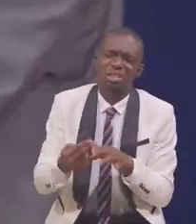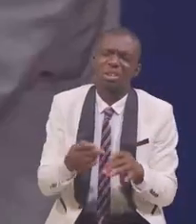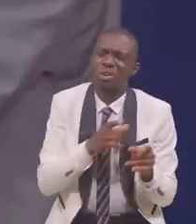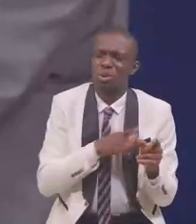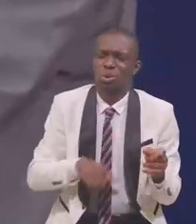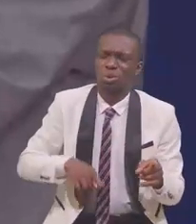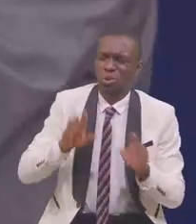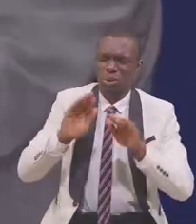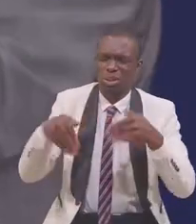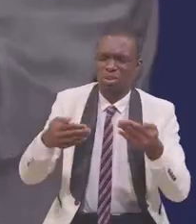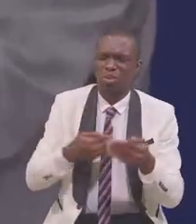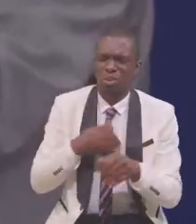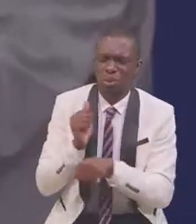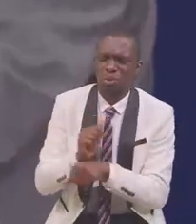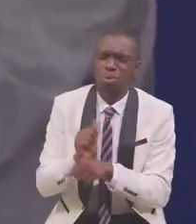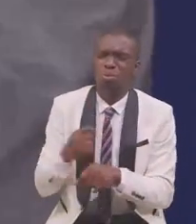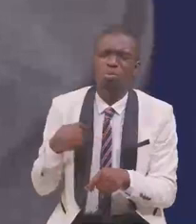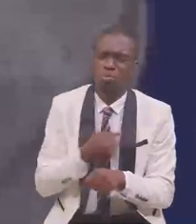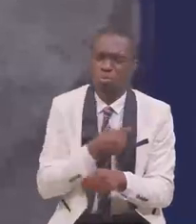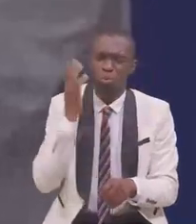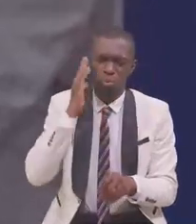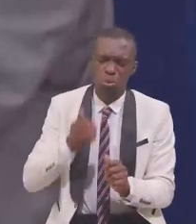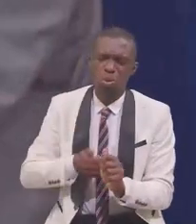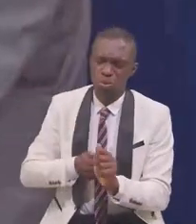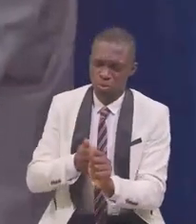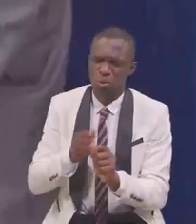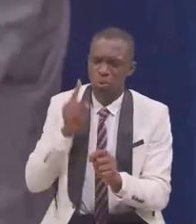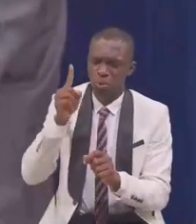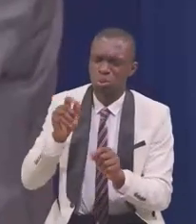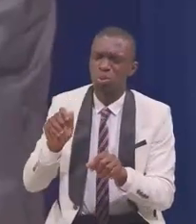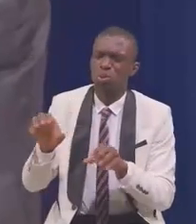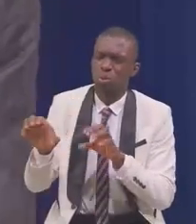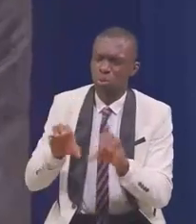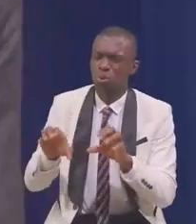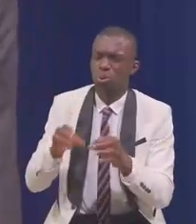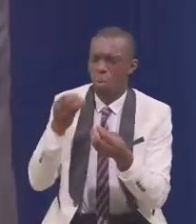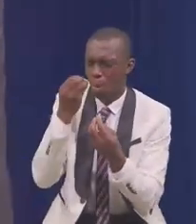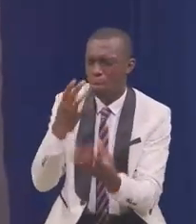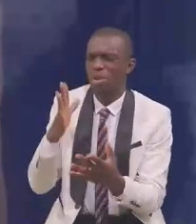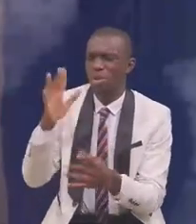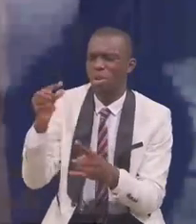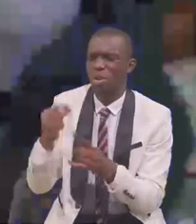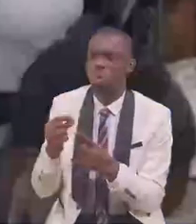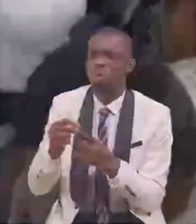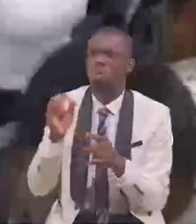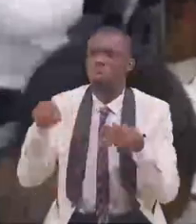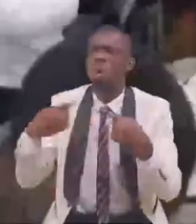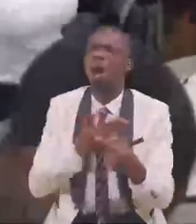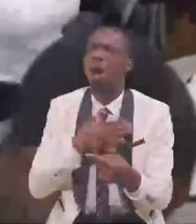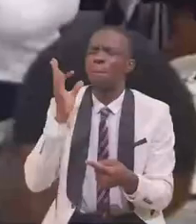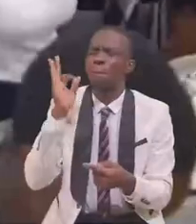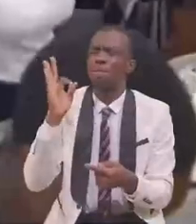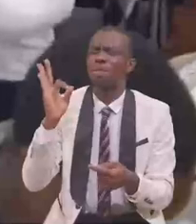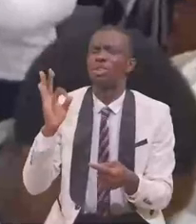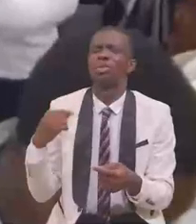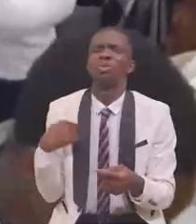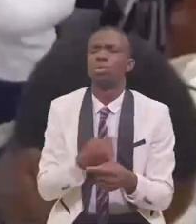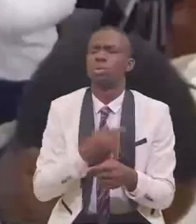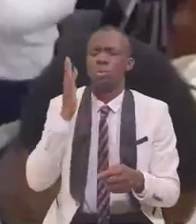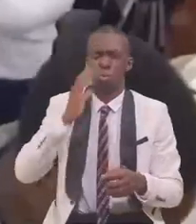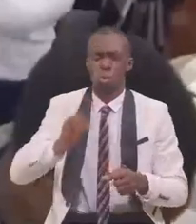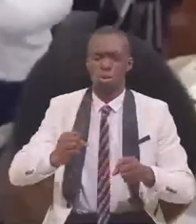la faire. Tu as dit que comme le Père vous a envoyé, comme le Père t'a envoyé, ainsi tu nous envoies, nous acceptons la parole.